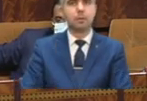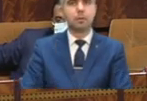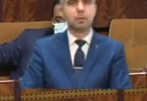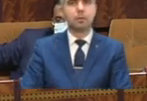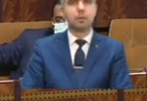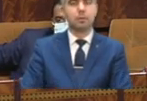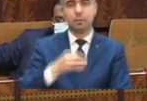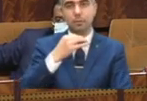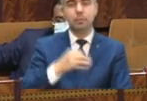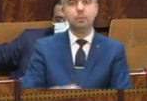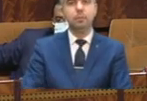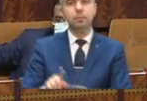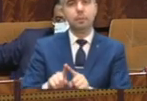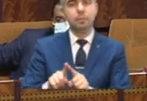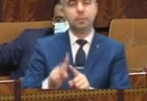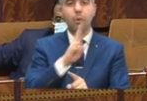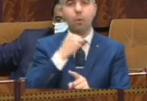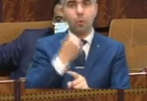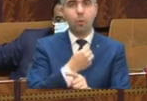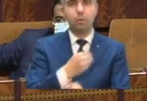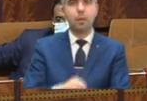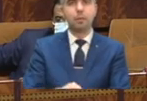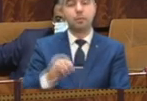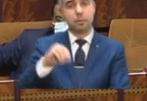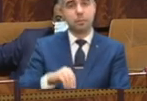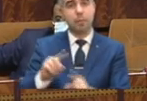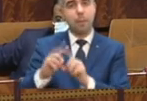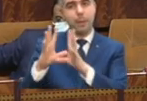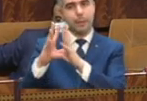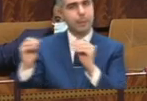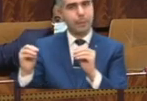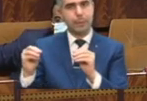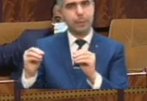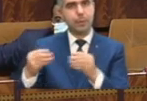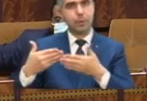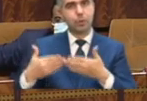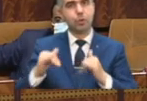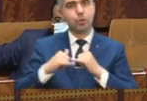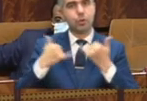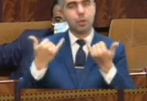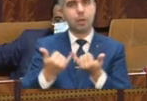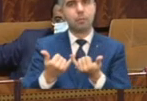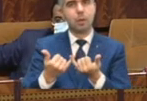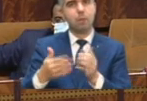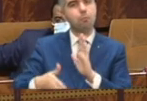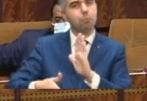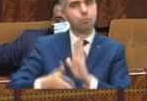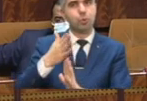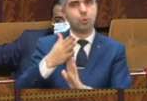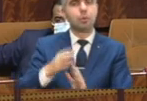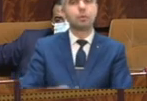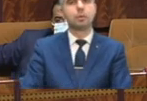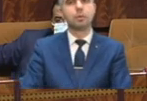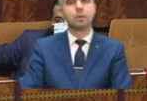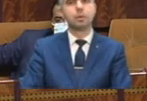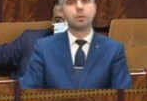على الإخوان بما أن الحكومة تهربت واختفت خلال هذه الجلسة نمشي بحال نحتاج الحكومة إن شاء الله الآن